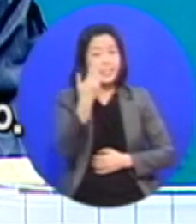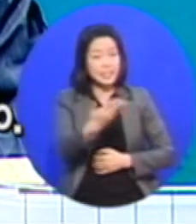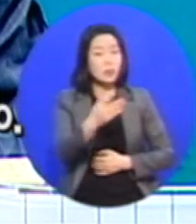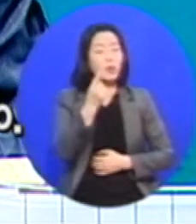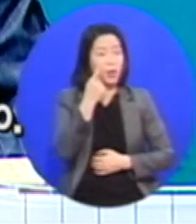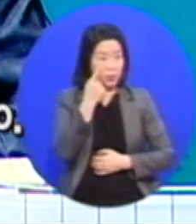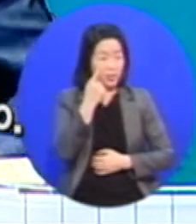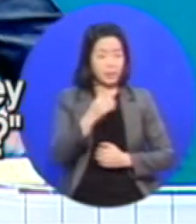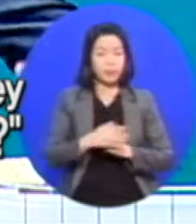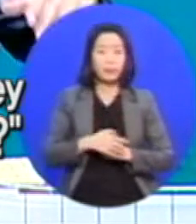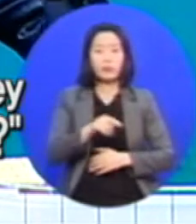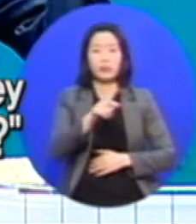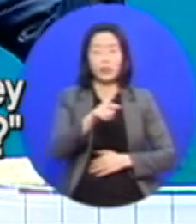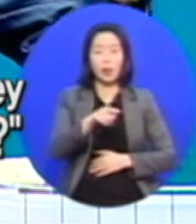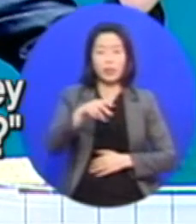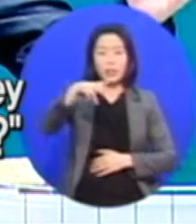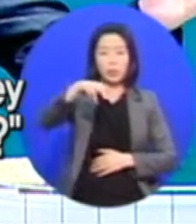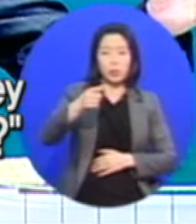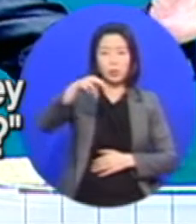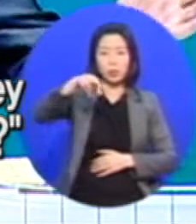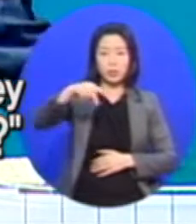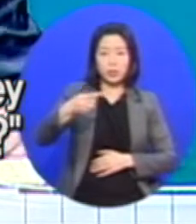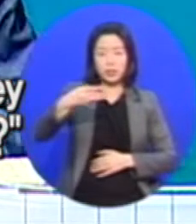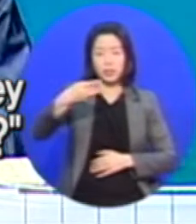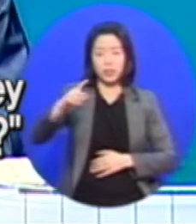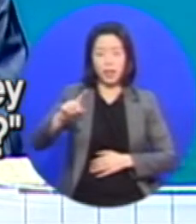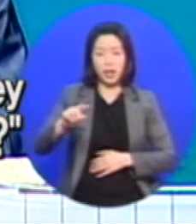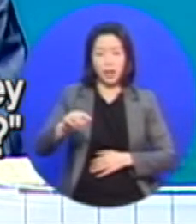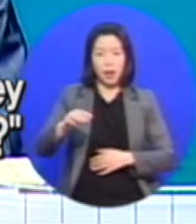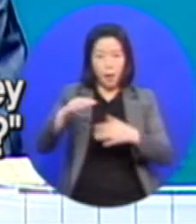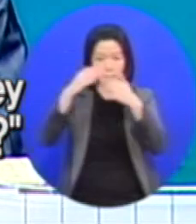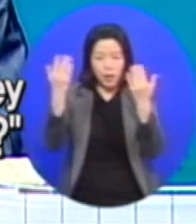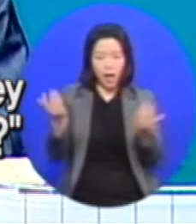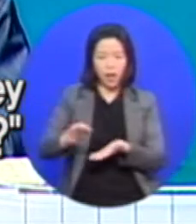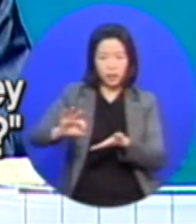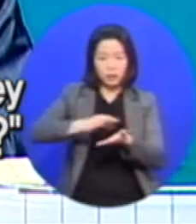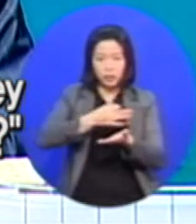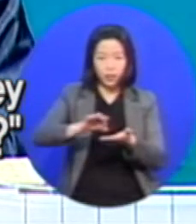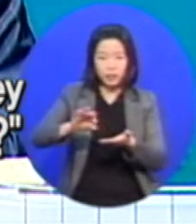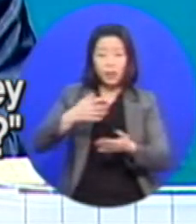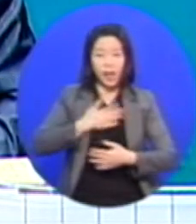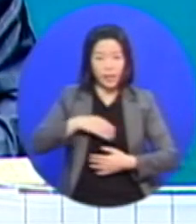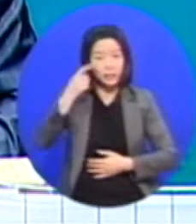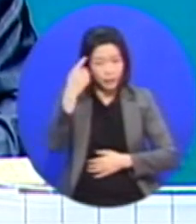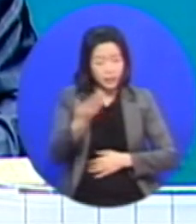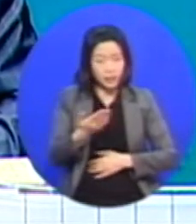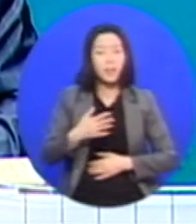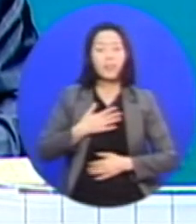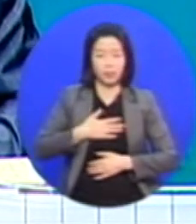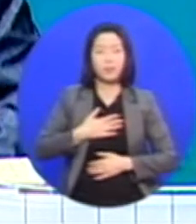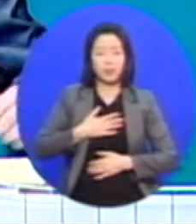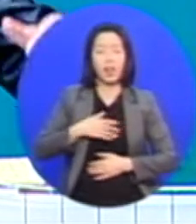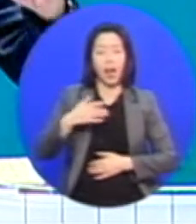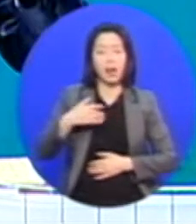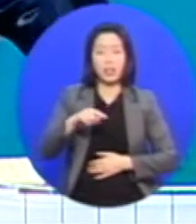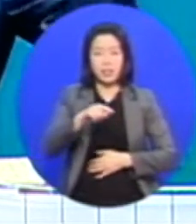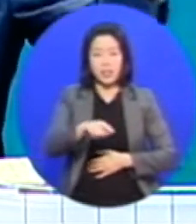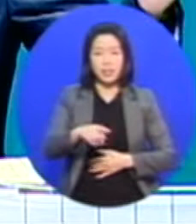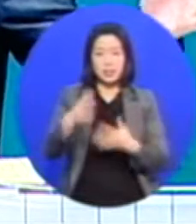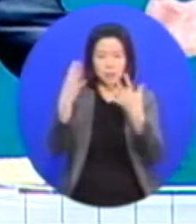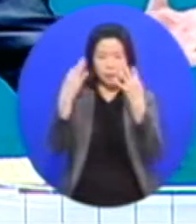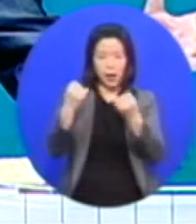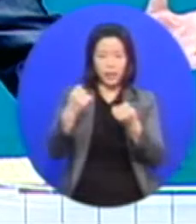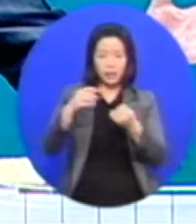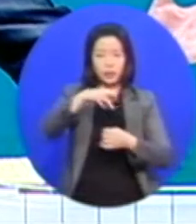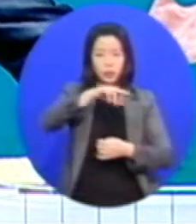해보자 너 이 코스타가 얼마나 많은 재정이 드느냐 알지 예 압니다 너희 많은